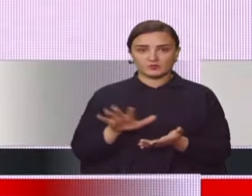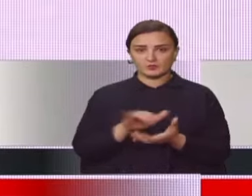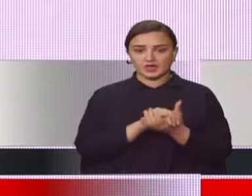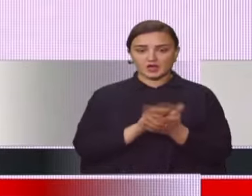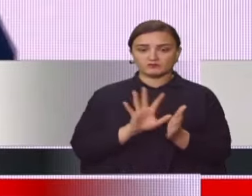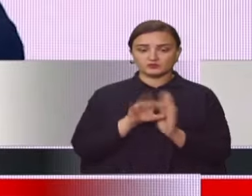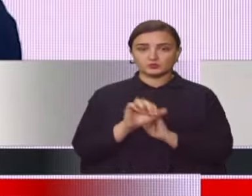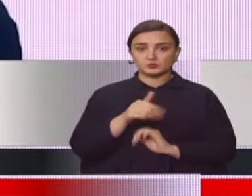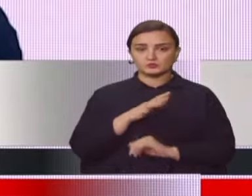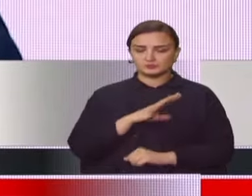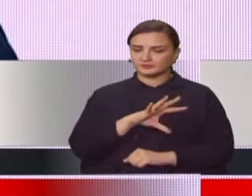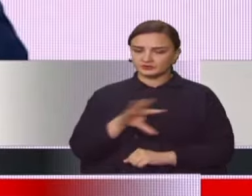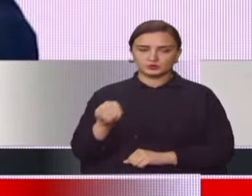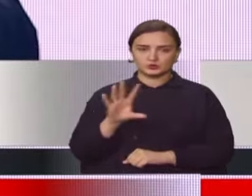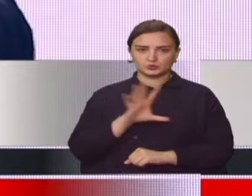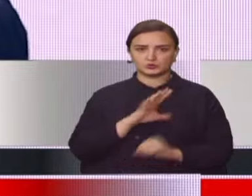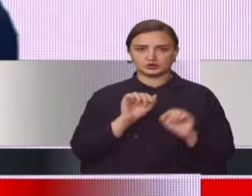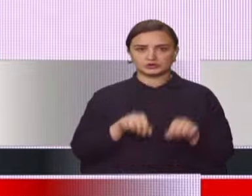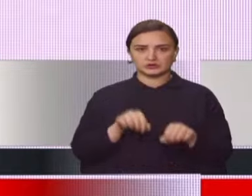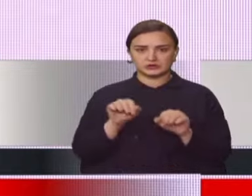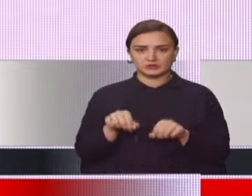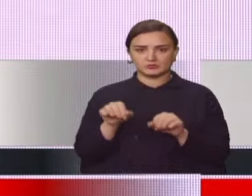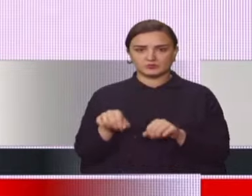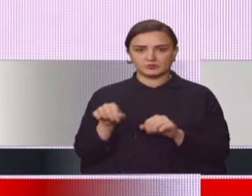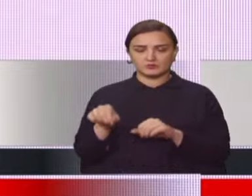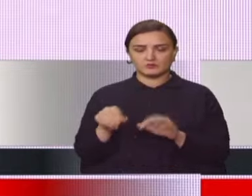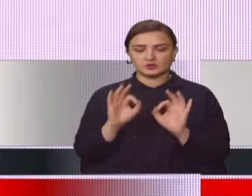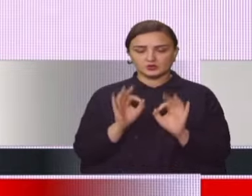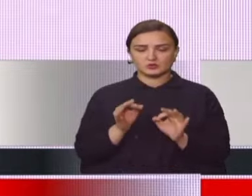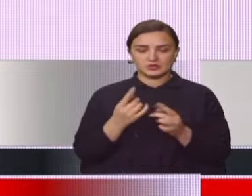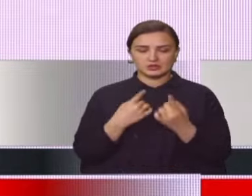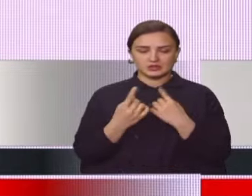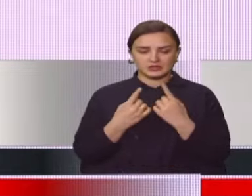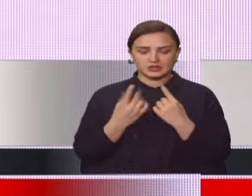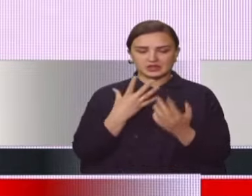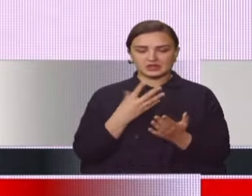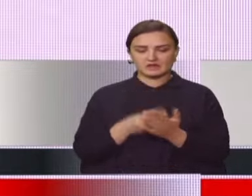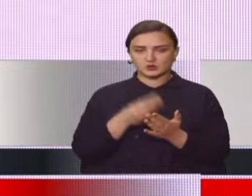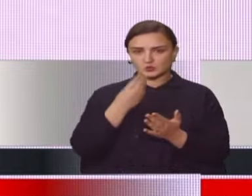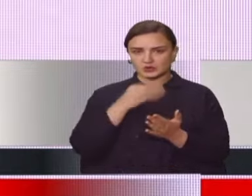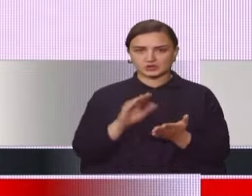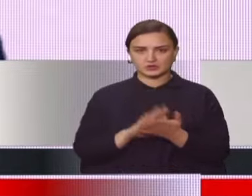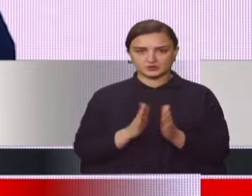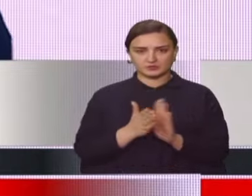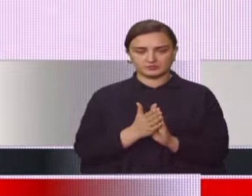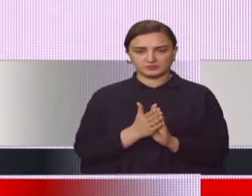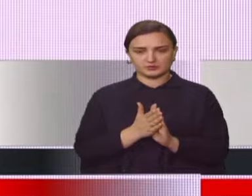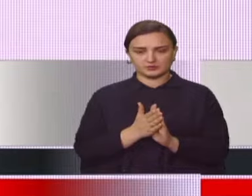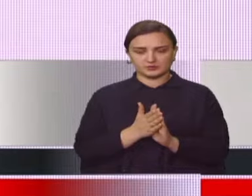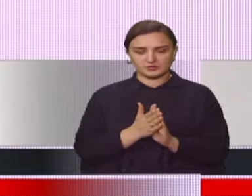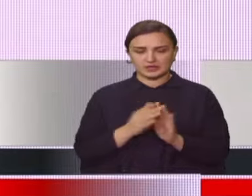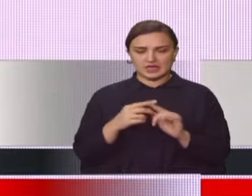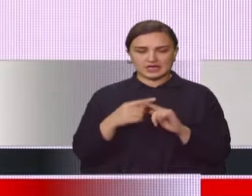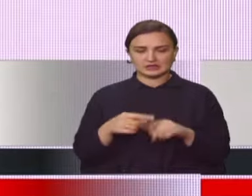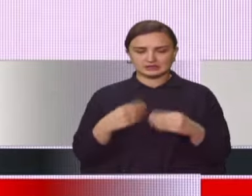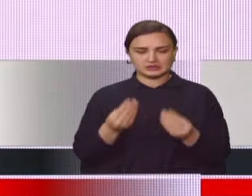მათი გაწევრიანება, ყოველას ჰქონდა შესაძლებლობა სწორად ევაჭრათ, გამოევაჭრათ თავისთვის უკეთესი პირობები და არ დაეთმოთ